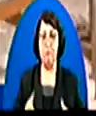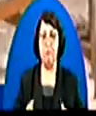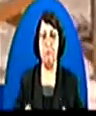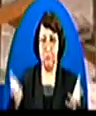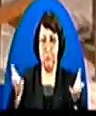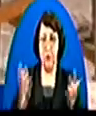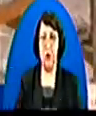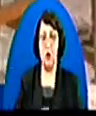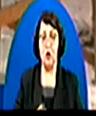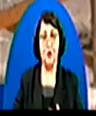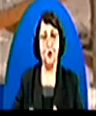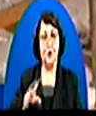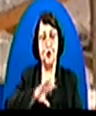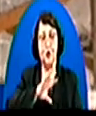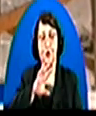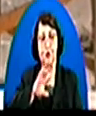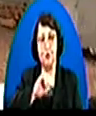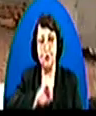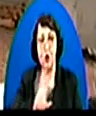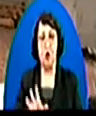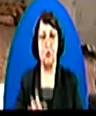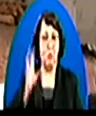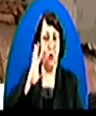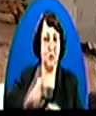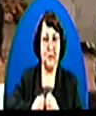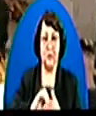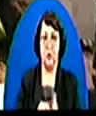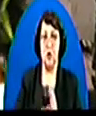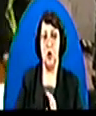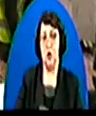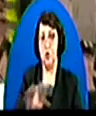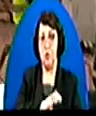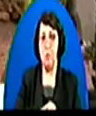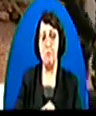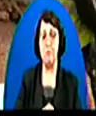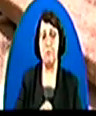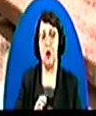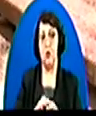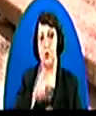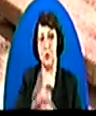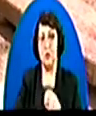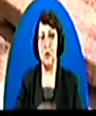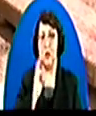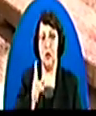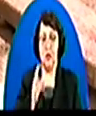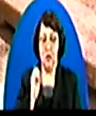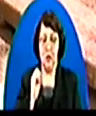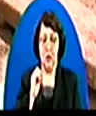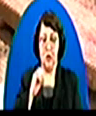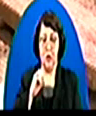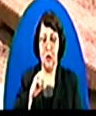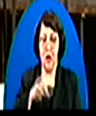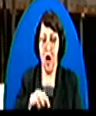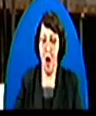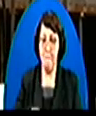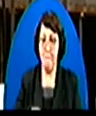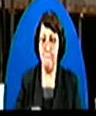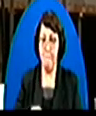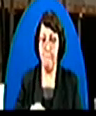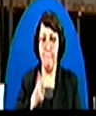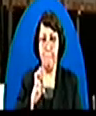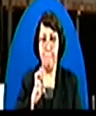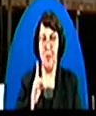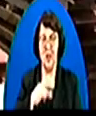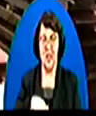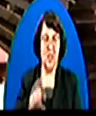сумдын түвшинд анх удаа нөгөө Кембрижийн стандартын одоо сургуулийн асуудлыг дотор байртай хамт шийдэж байгаа ийм төслийг Бэрх